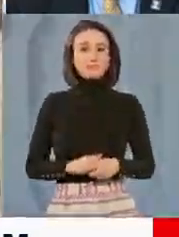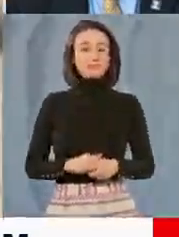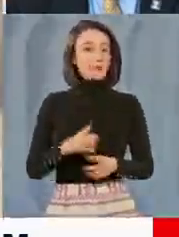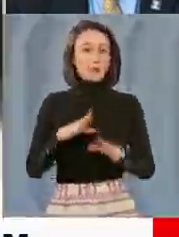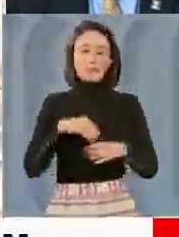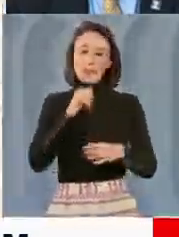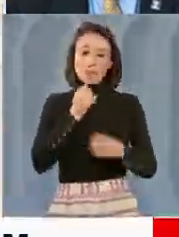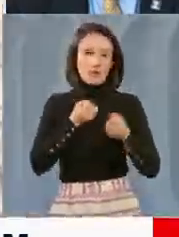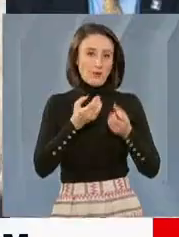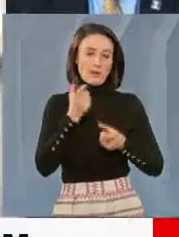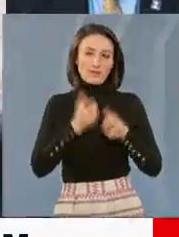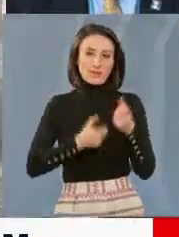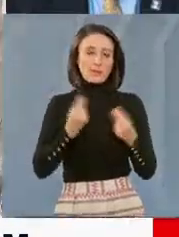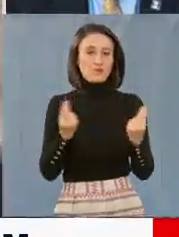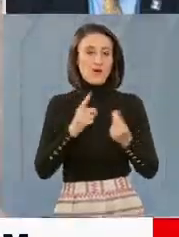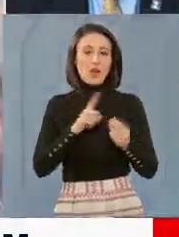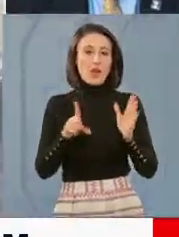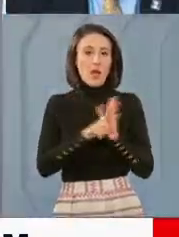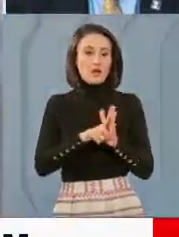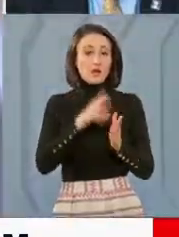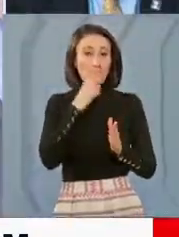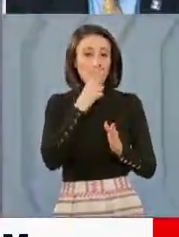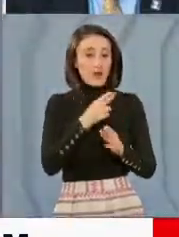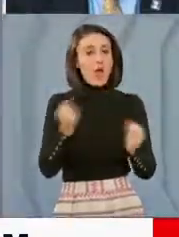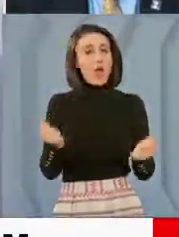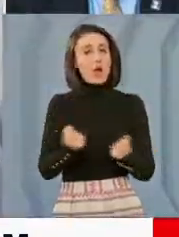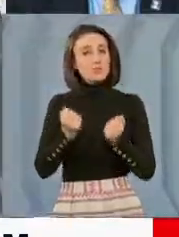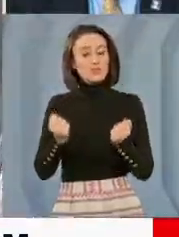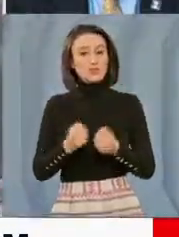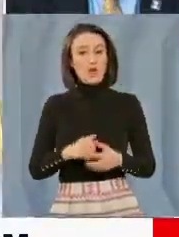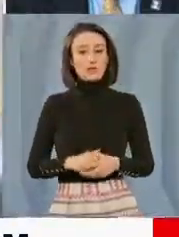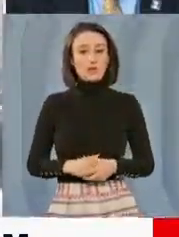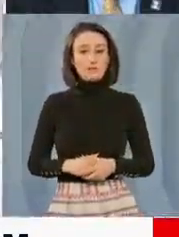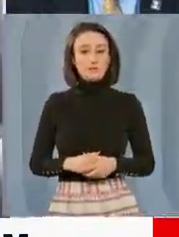nicio informare legată despre vreo ilegalitate cu privire la activitatea